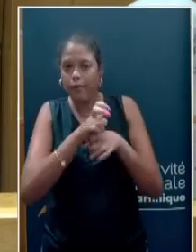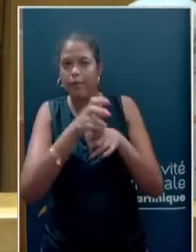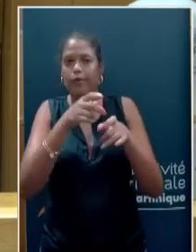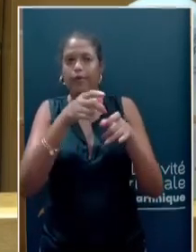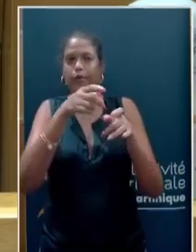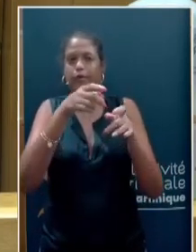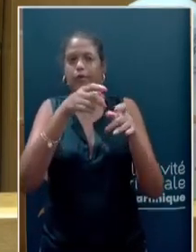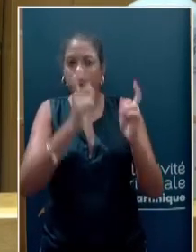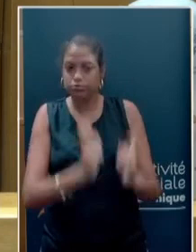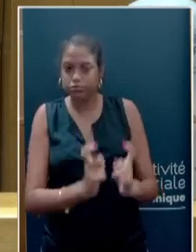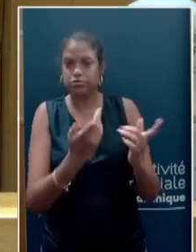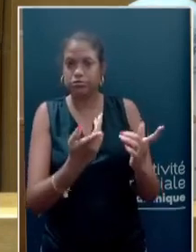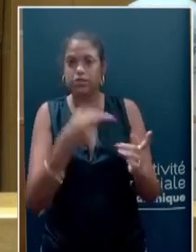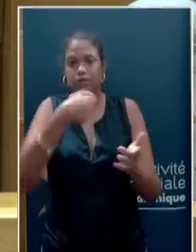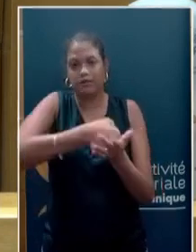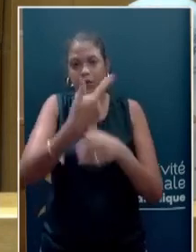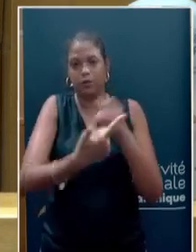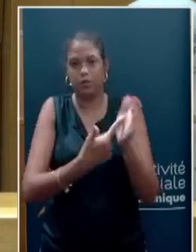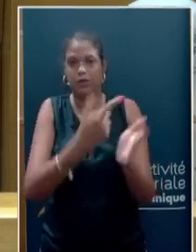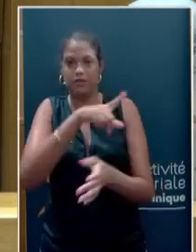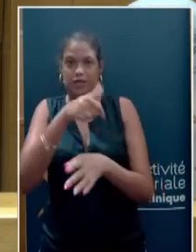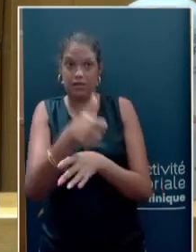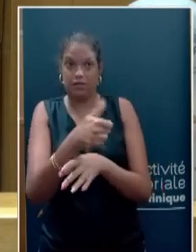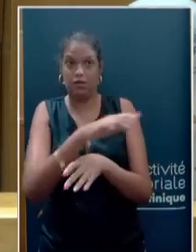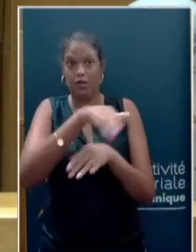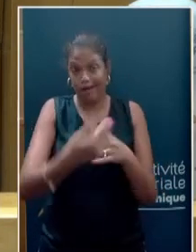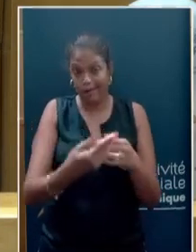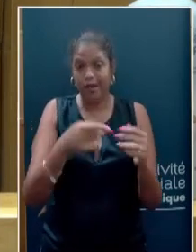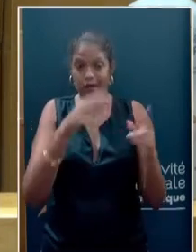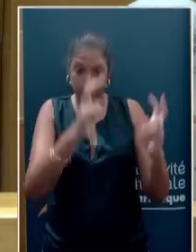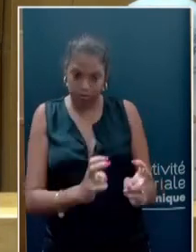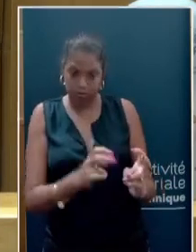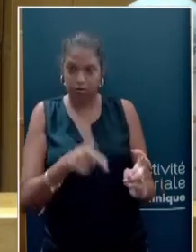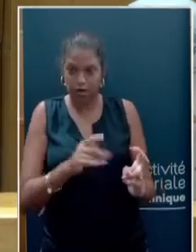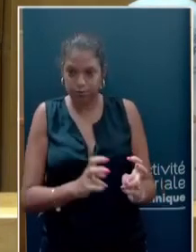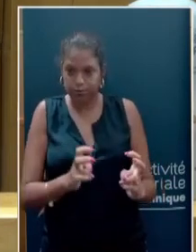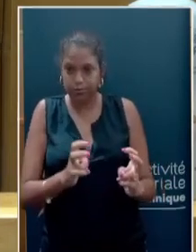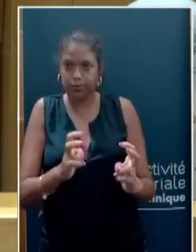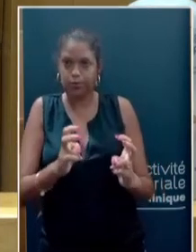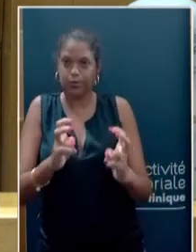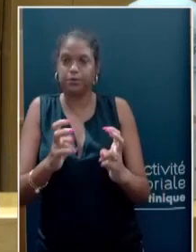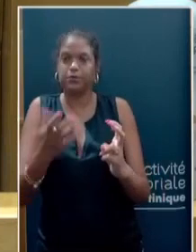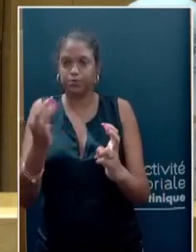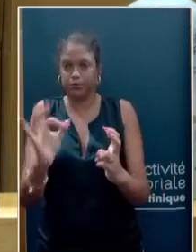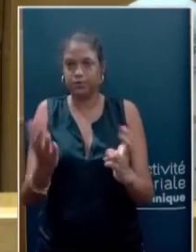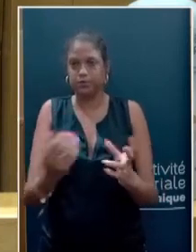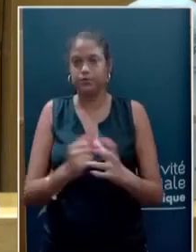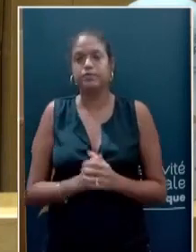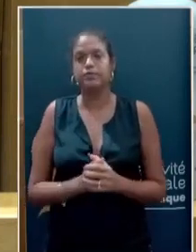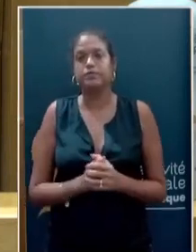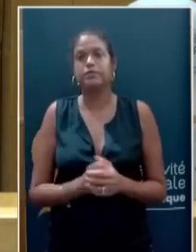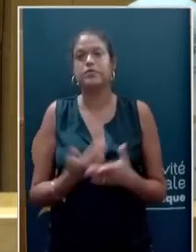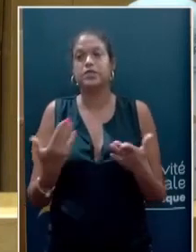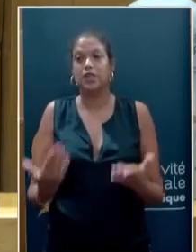fin 2021. Ensuite, pour le rétablir, de l'ordre de 180 millions. Mais là, maintenant, alors